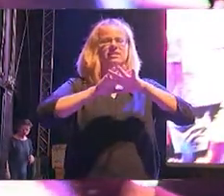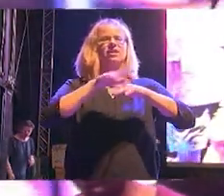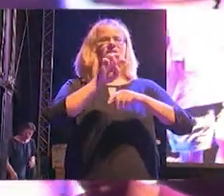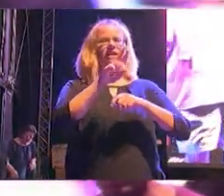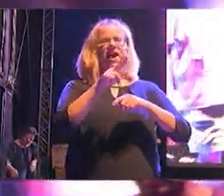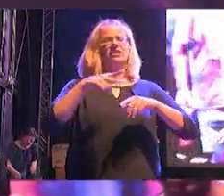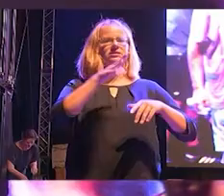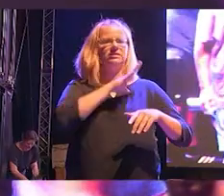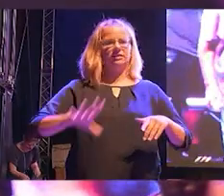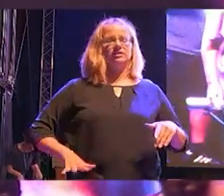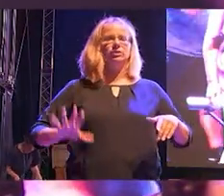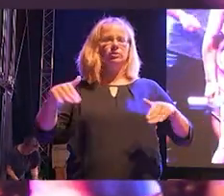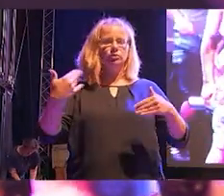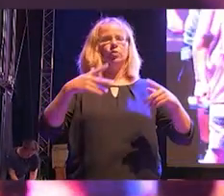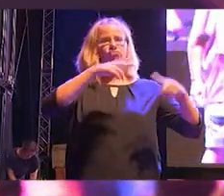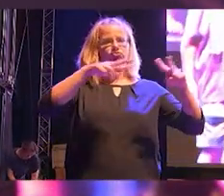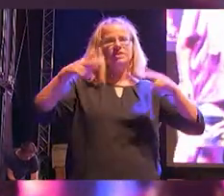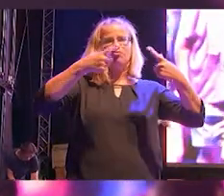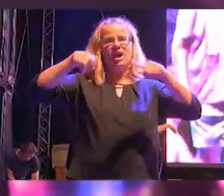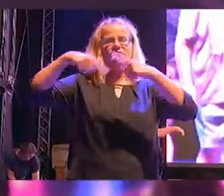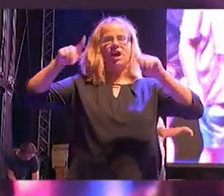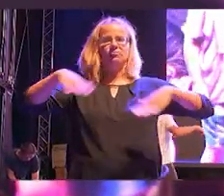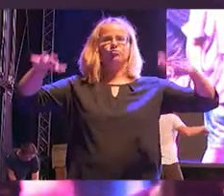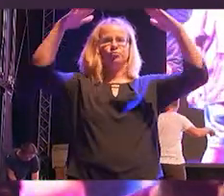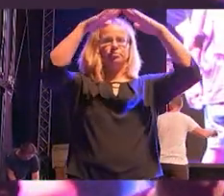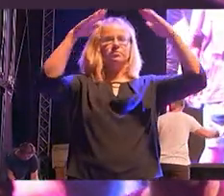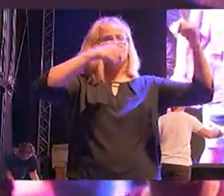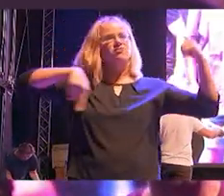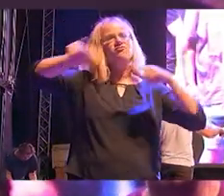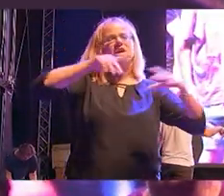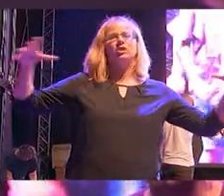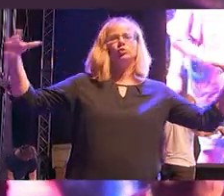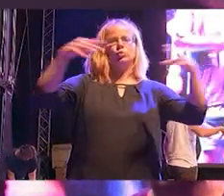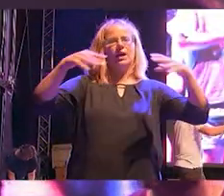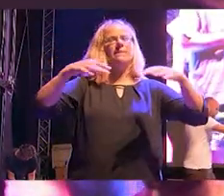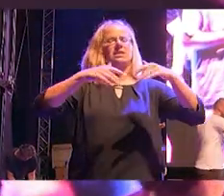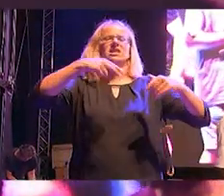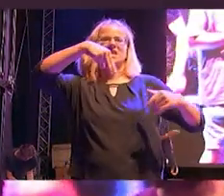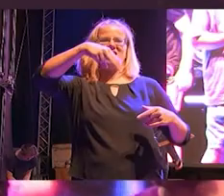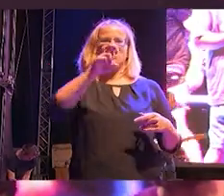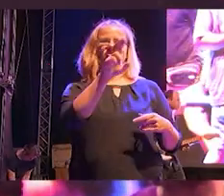der queeren Vereine in Sachsen sind wir heute mit euch allen unteilbar queer.